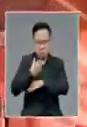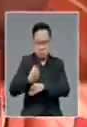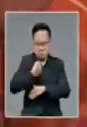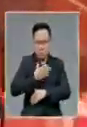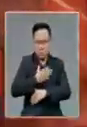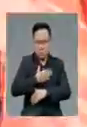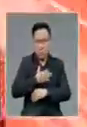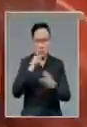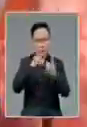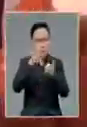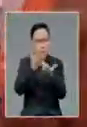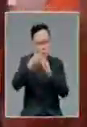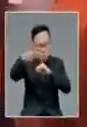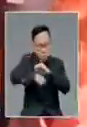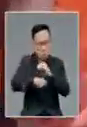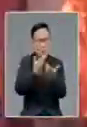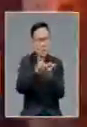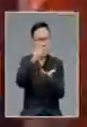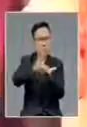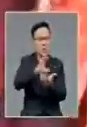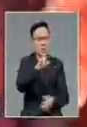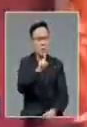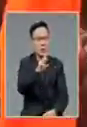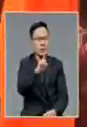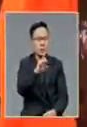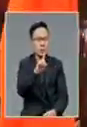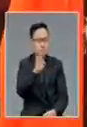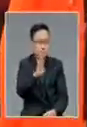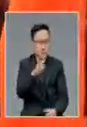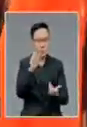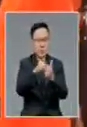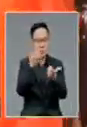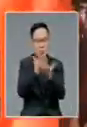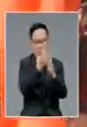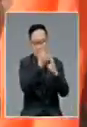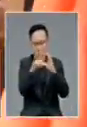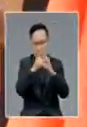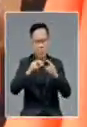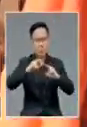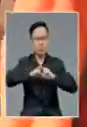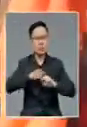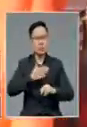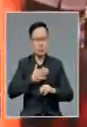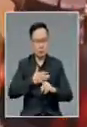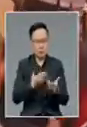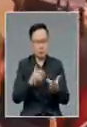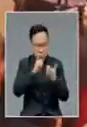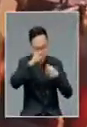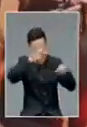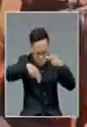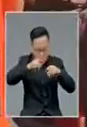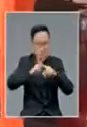ฉาวกรณีคอร์รัปชันที่เกี่ยวข้องกับเงินหลายร้อยล้านดอลลาร์สหรัฐที่ถูกโอนเข้าบัญชีส่วนตัวของเขาเรื่องนี้ก็ยืดเยื้อม